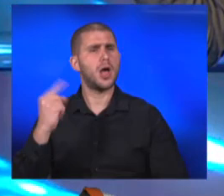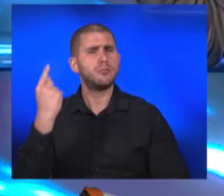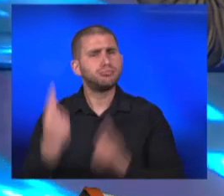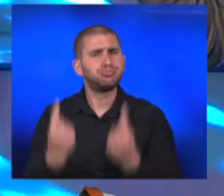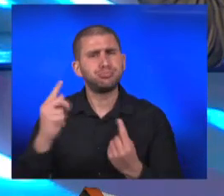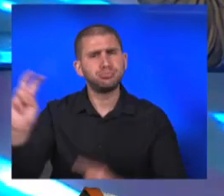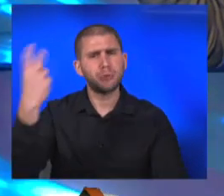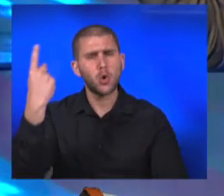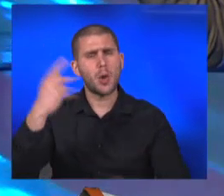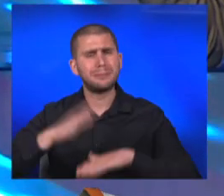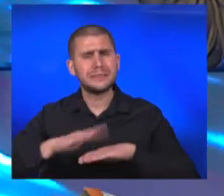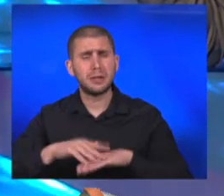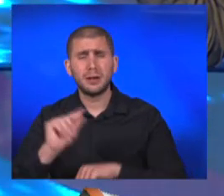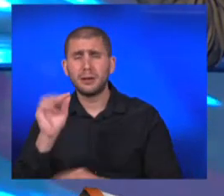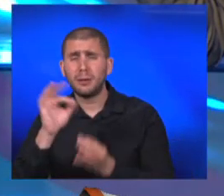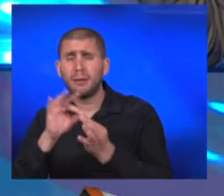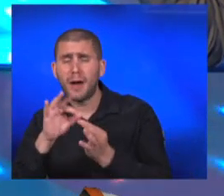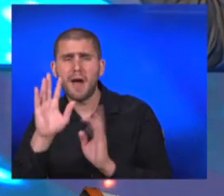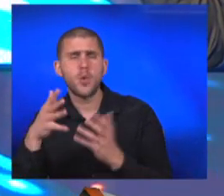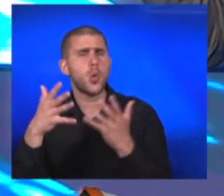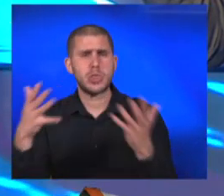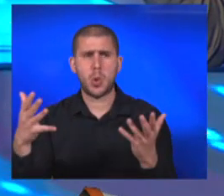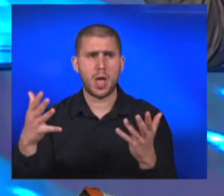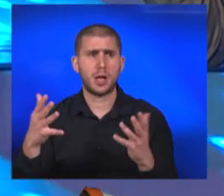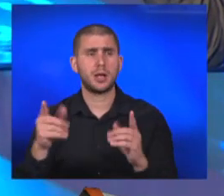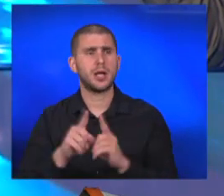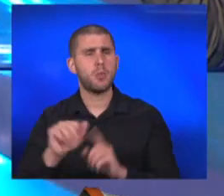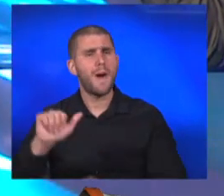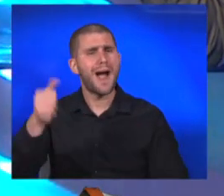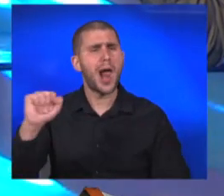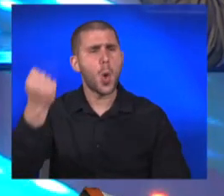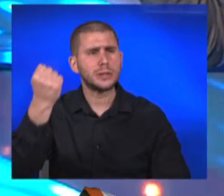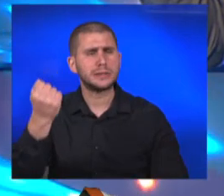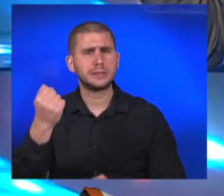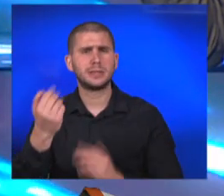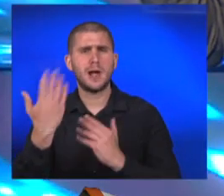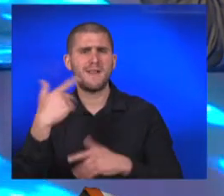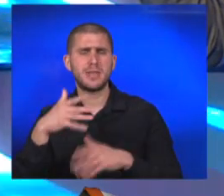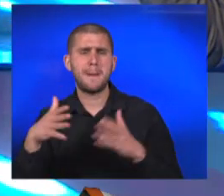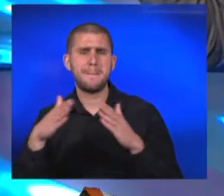משימה, קטנה כגדולה, כחלוץ לפני המחלה.